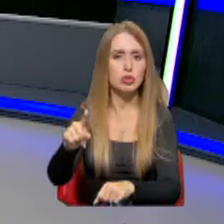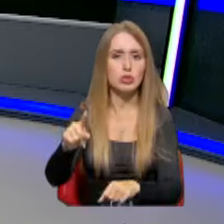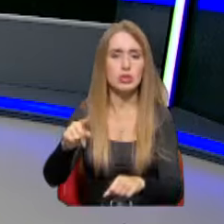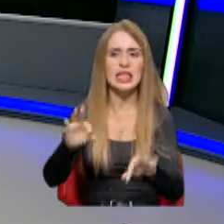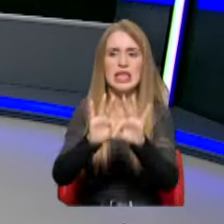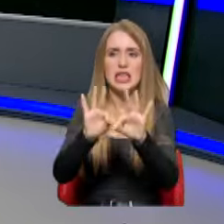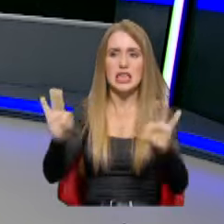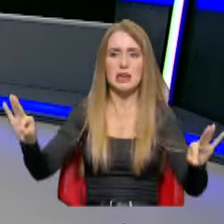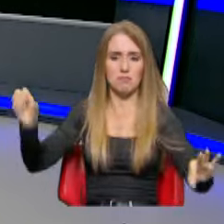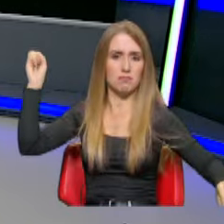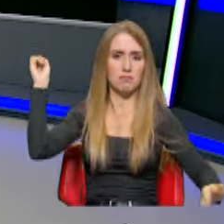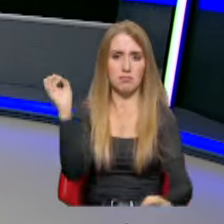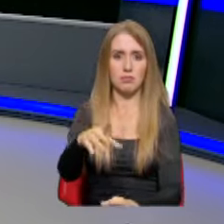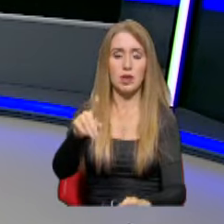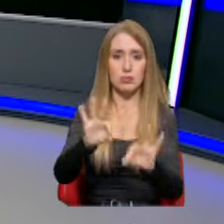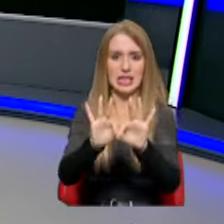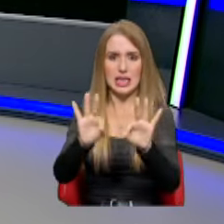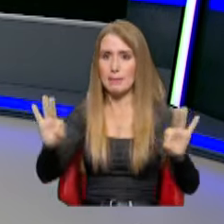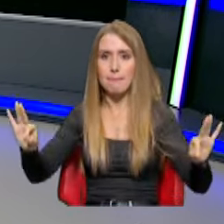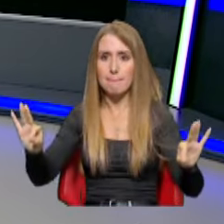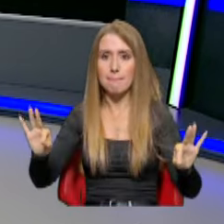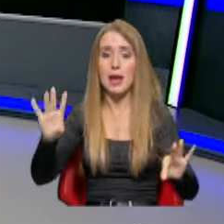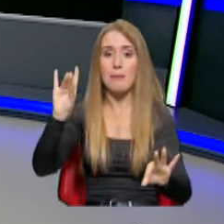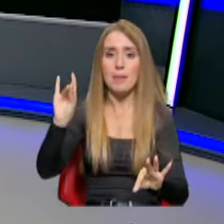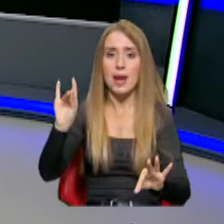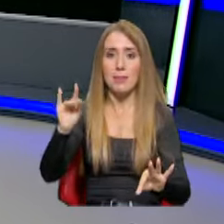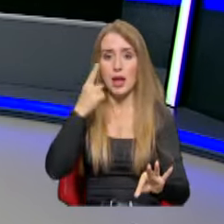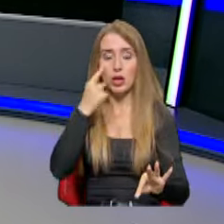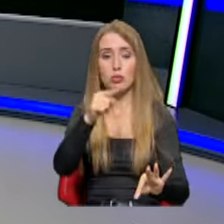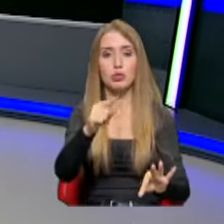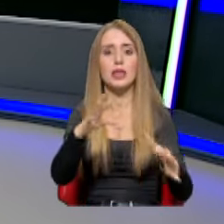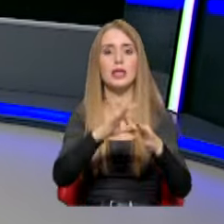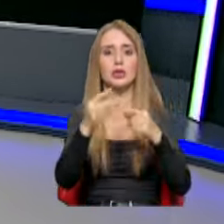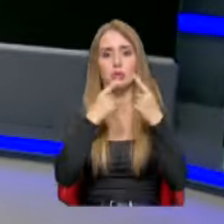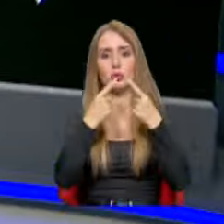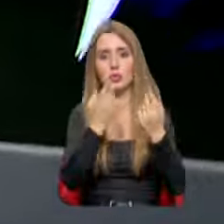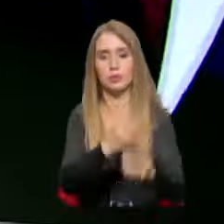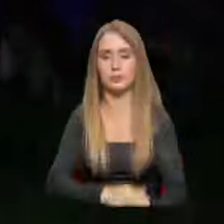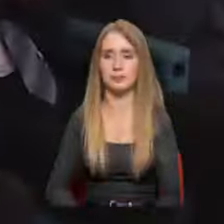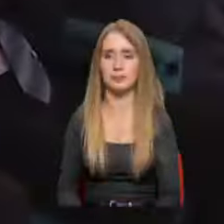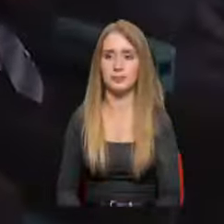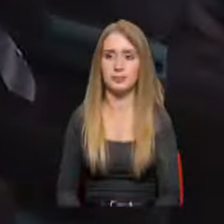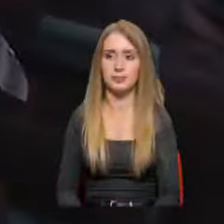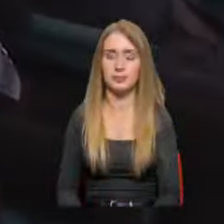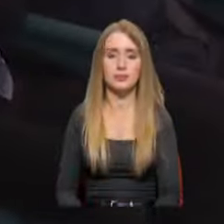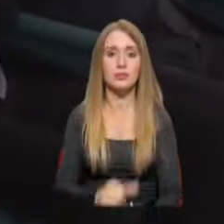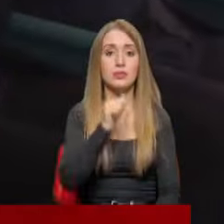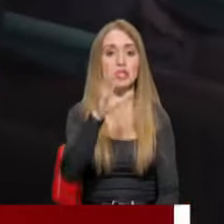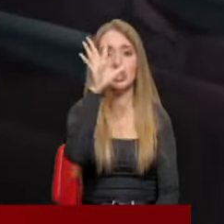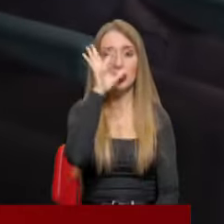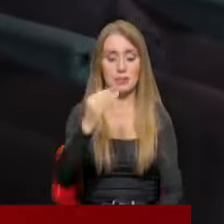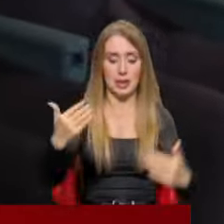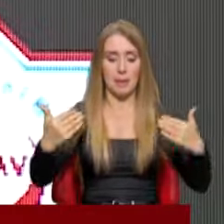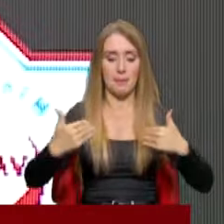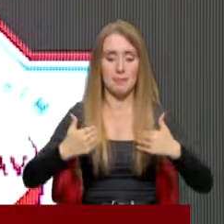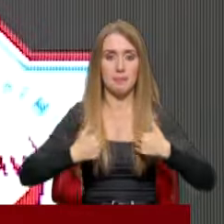attı, urgan attı. Bu urgan da MHP liderinin dilindeydi. Hiç kimse